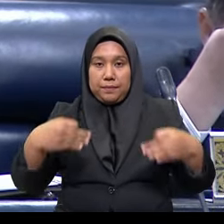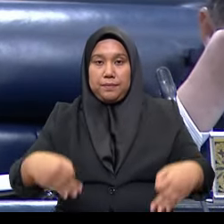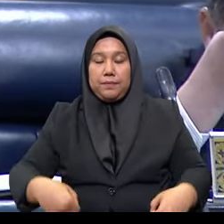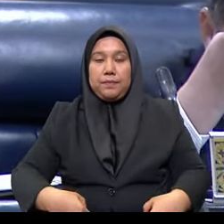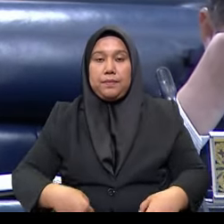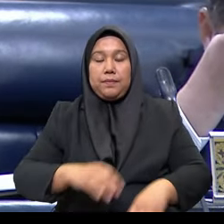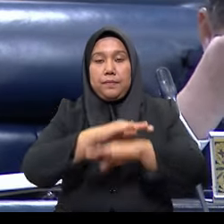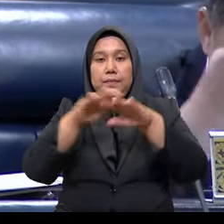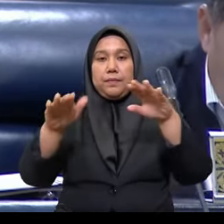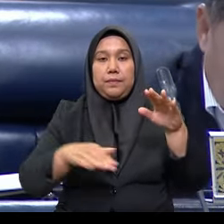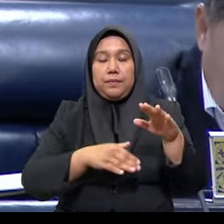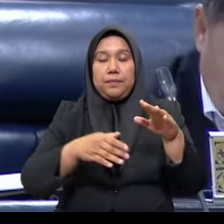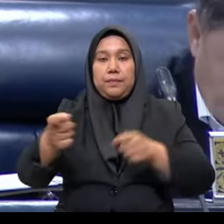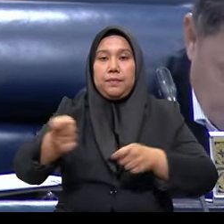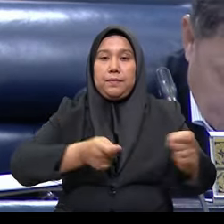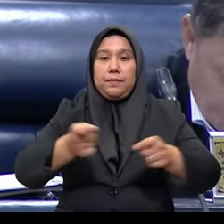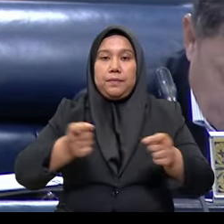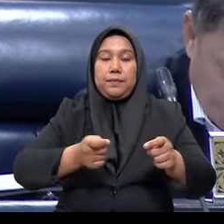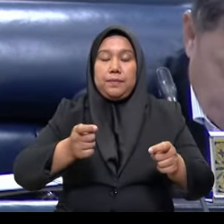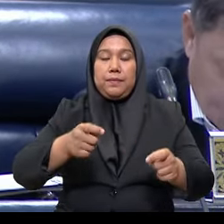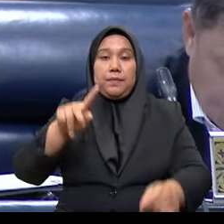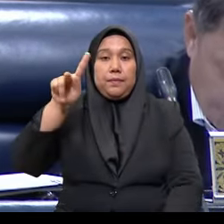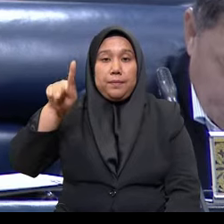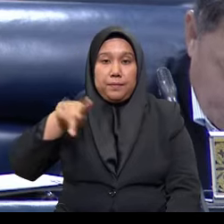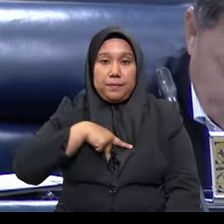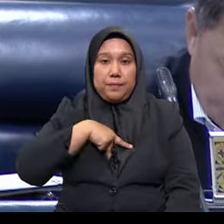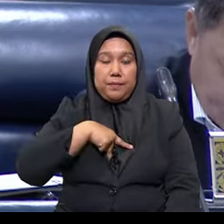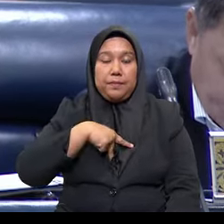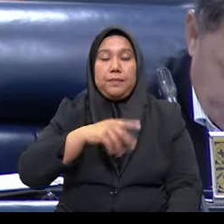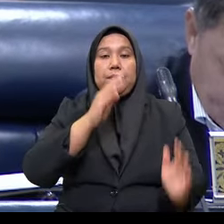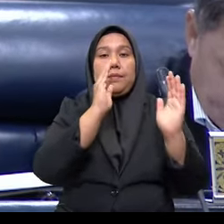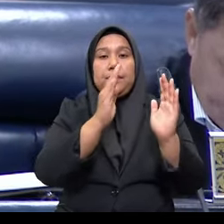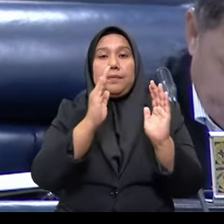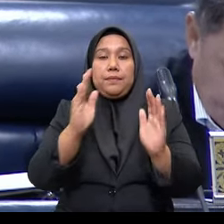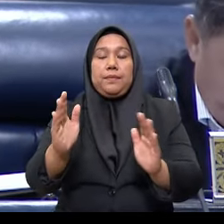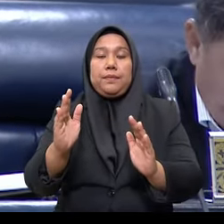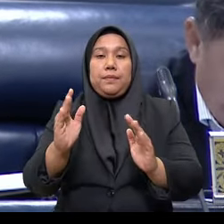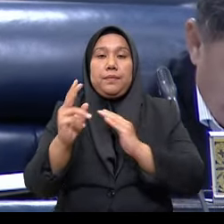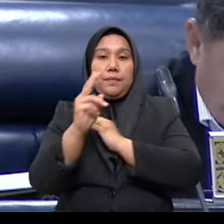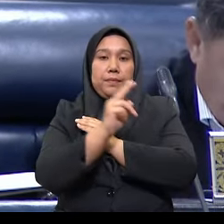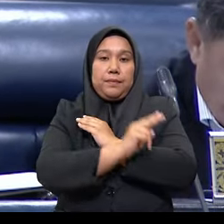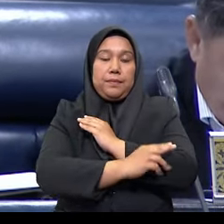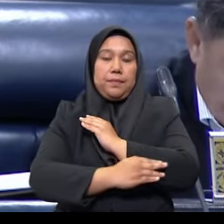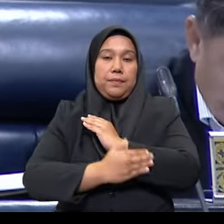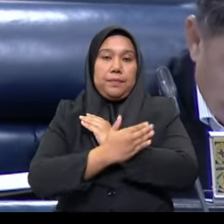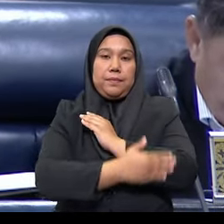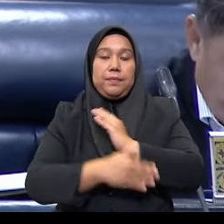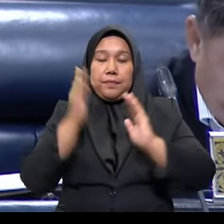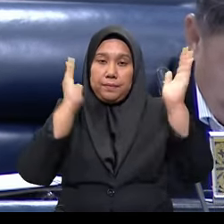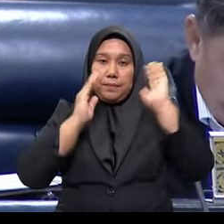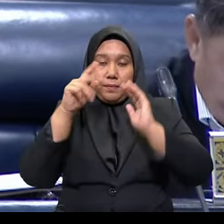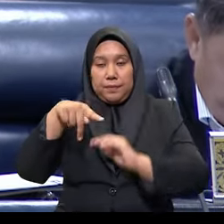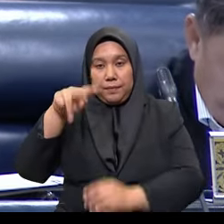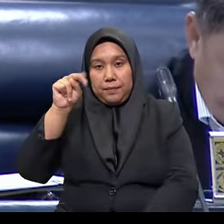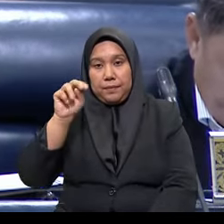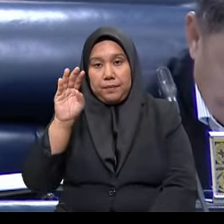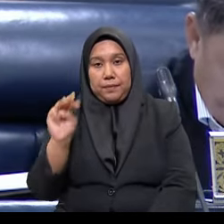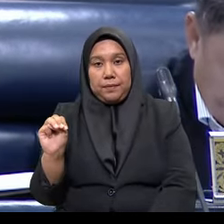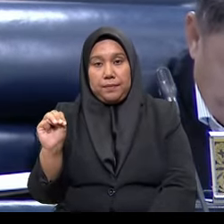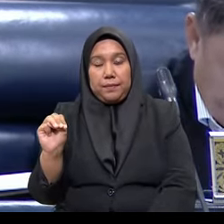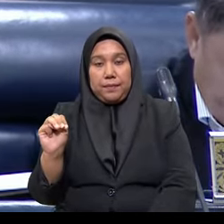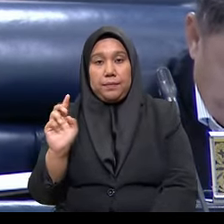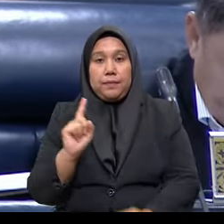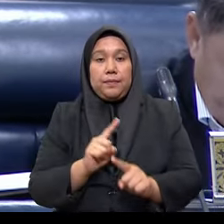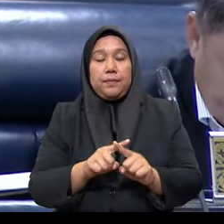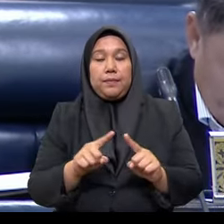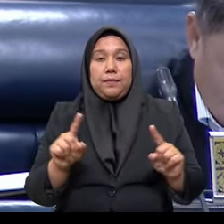bawah kelolaan atau pemilikan oleh Perpustakaan Negara Malaysia PNM. Walau bagaimanapun,